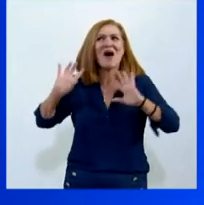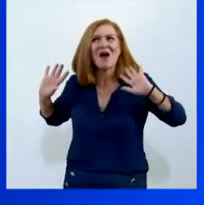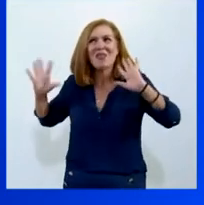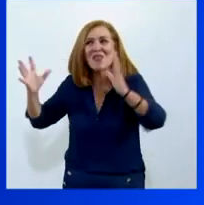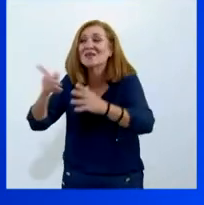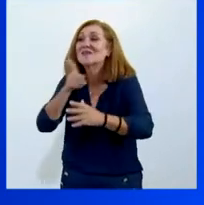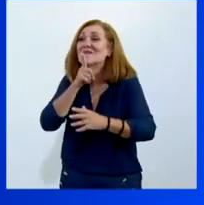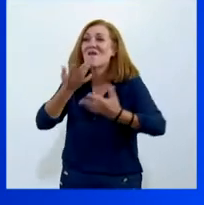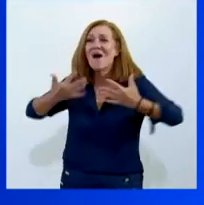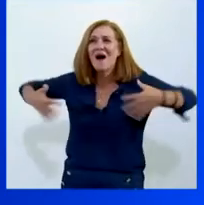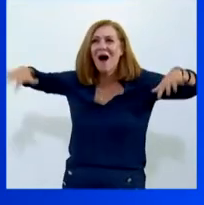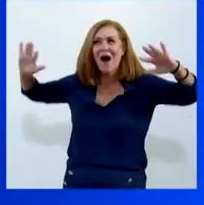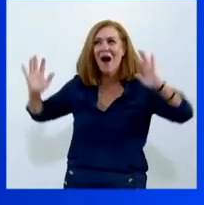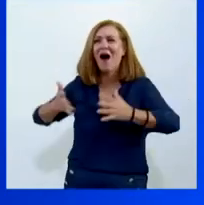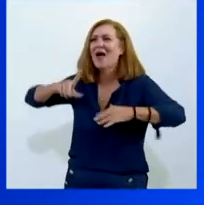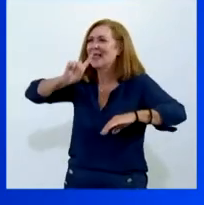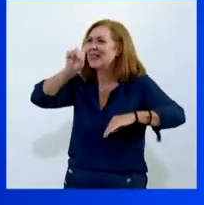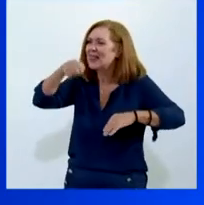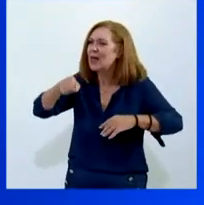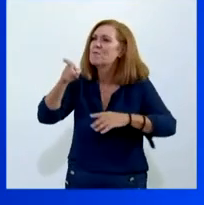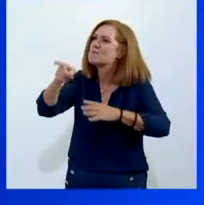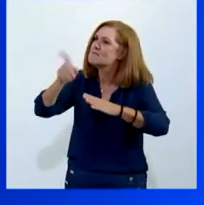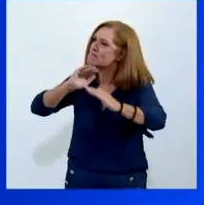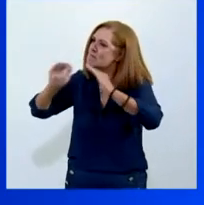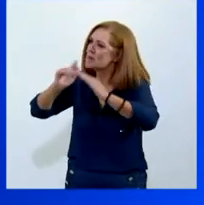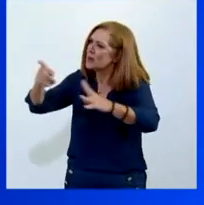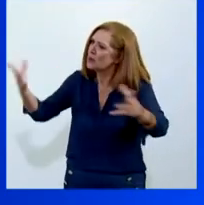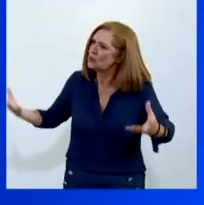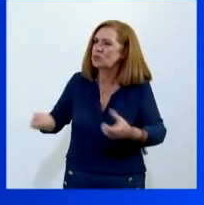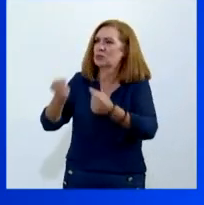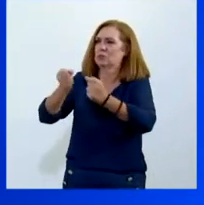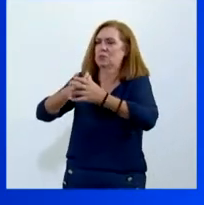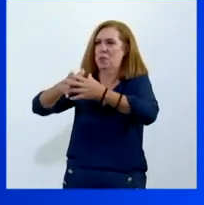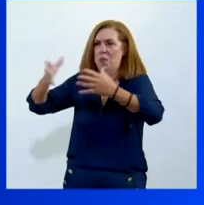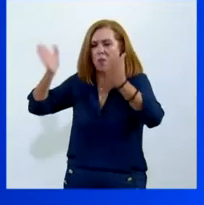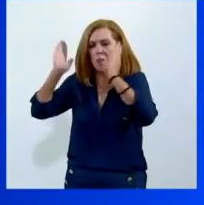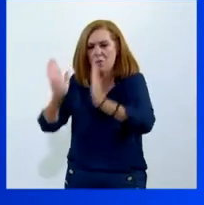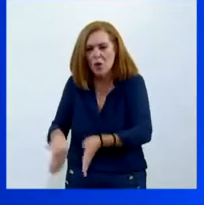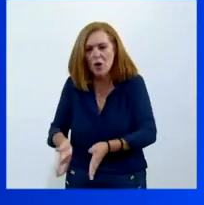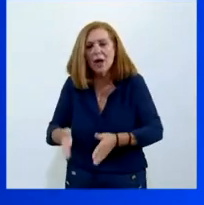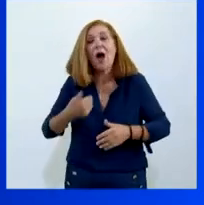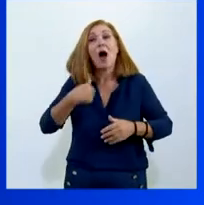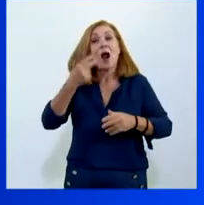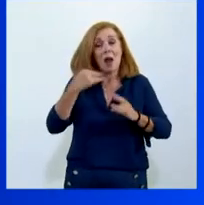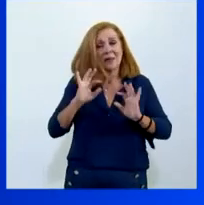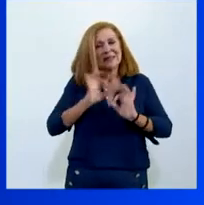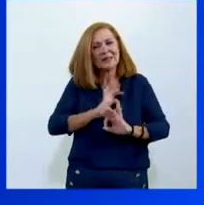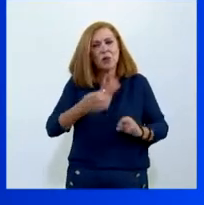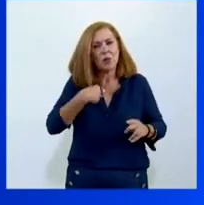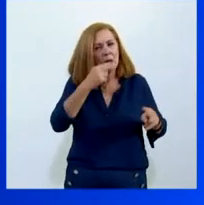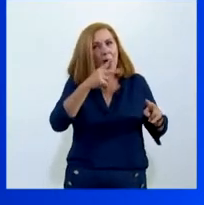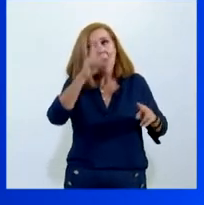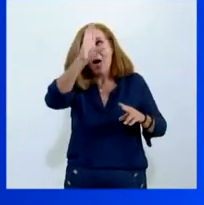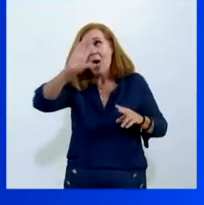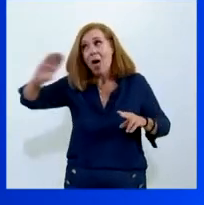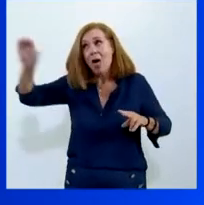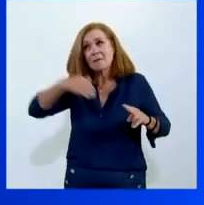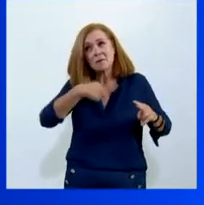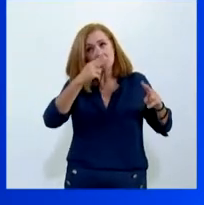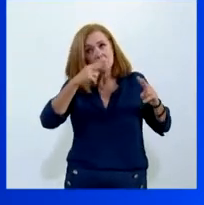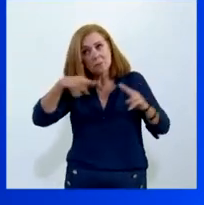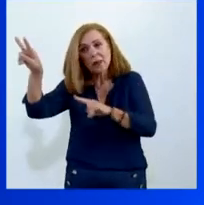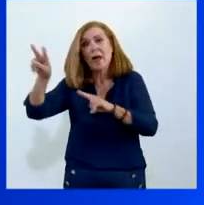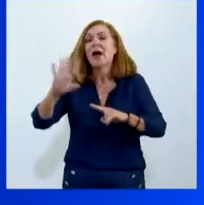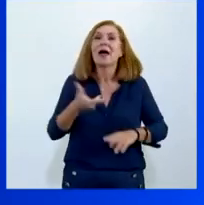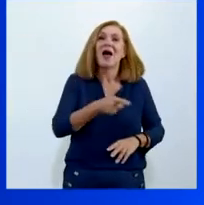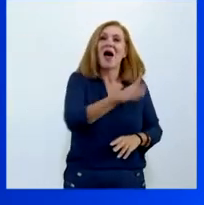είδος. Αλλά είναι βέβαιο ότι θα στρέψουμε την προσοχή μας στον Εύρο και σε καμία περίπτωση αυτό το οποίο έγινε στη Θεσσαλία δεν